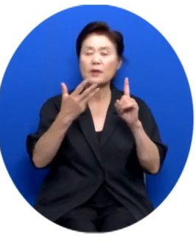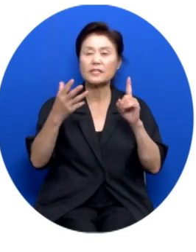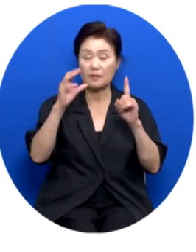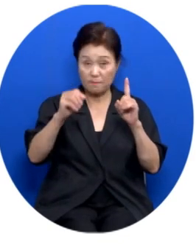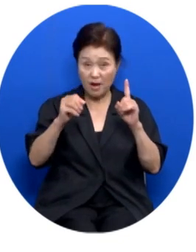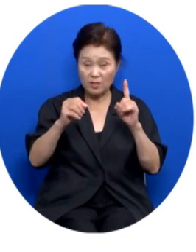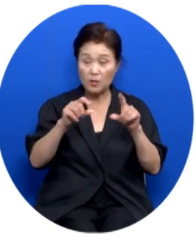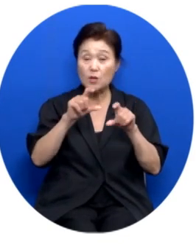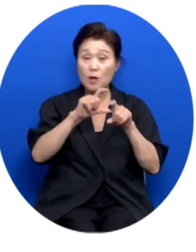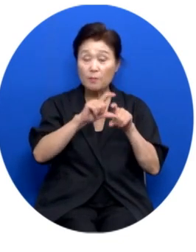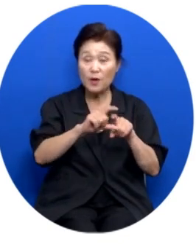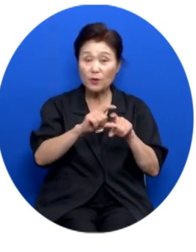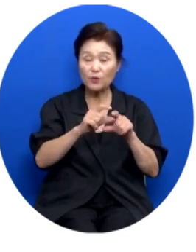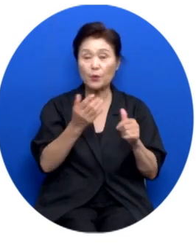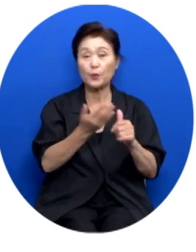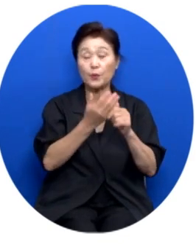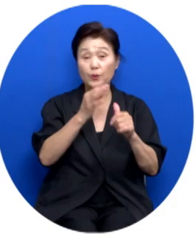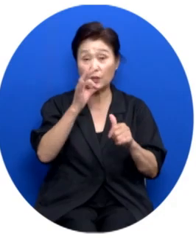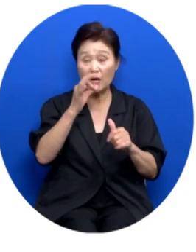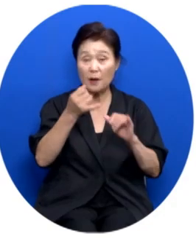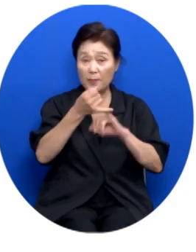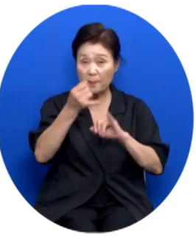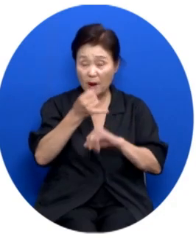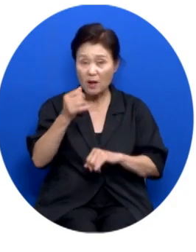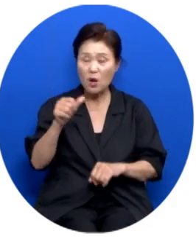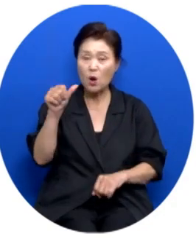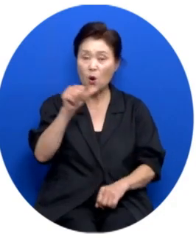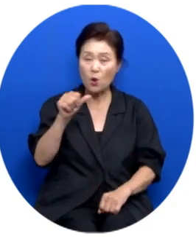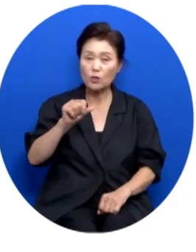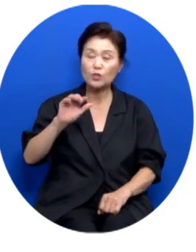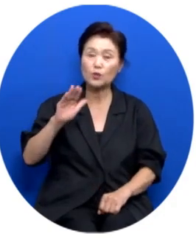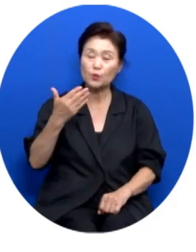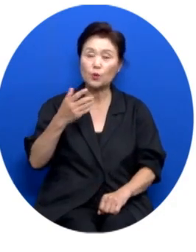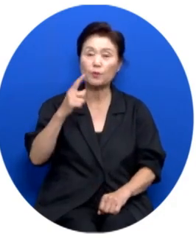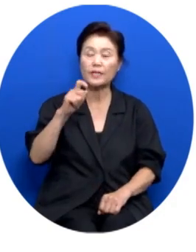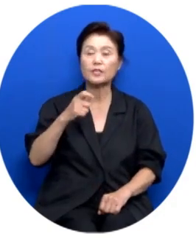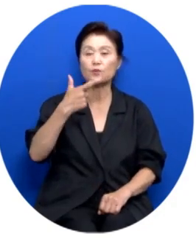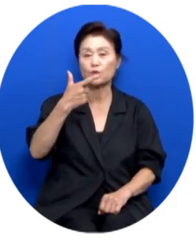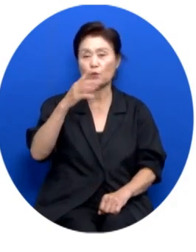원이었으며 평균 양육비 채무액은 5,916만 원으로 확인됐습니다.